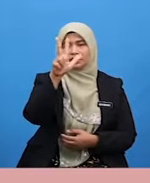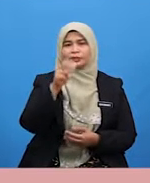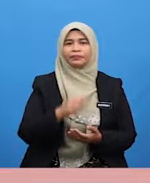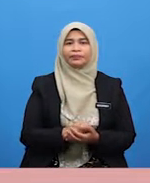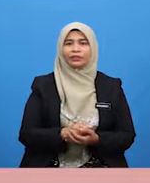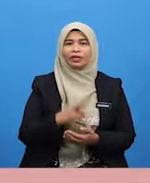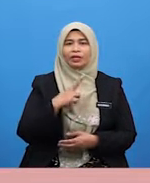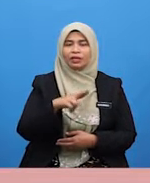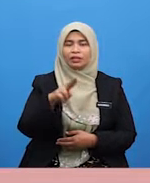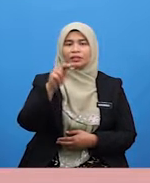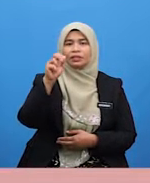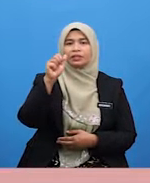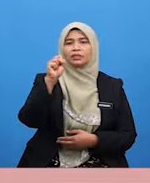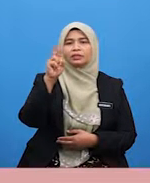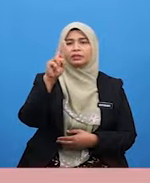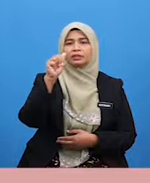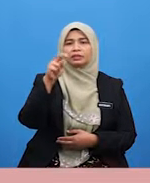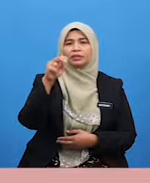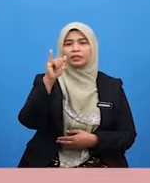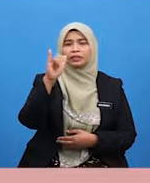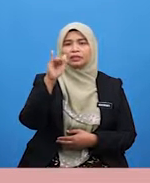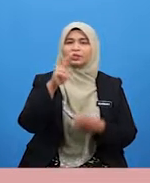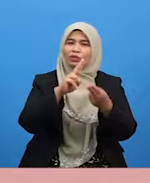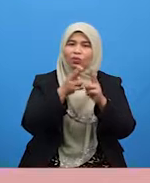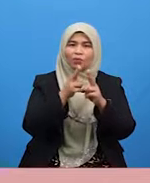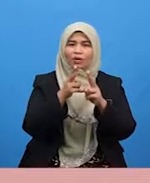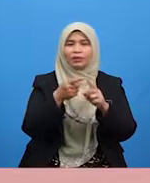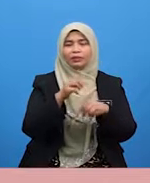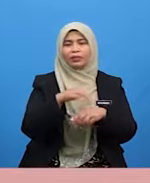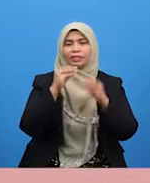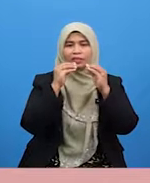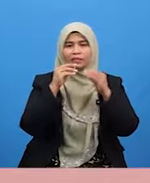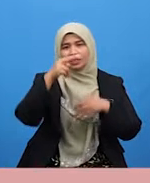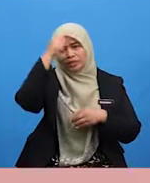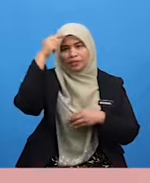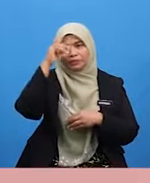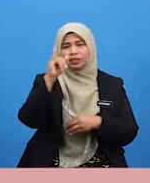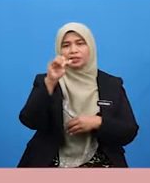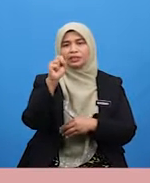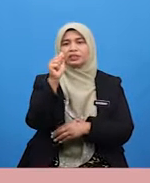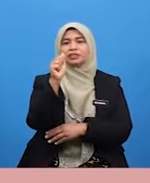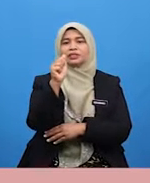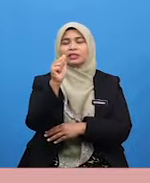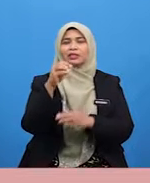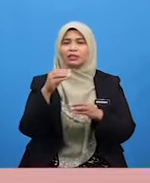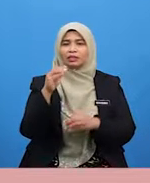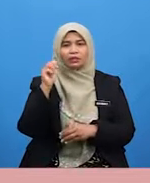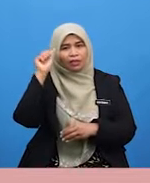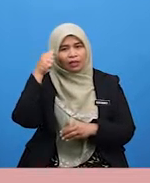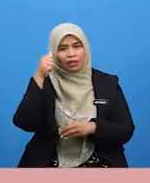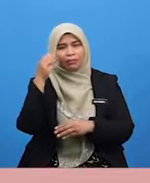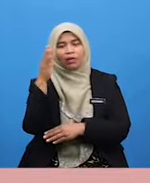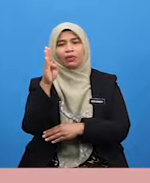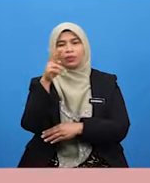agama Nasrani yang diubah suai daripada ajaran Nabi Isa alaihissalam menganggap bahawa Nabi